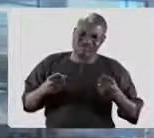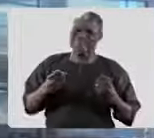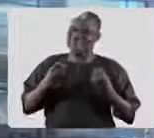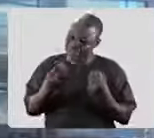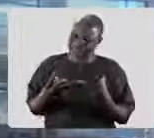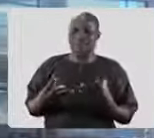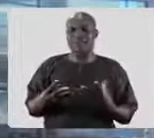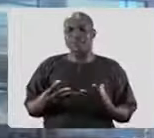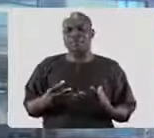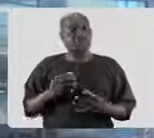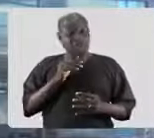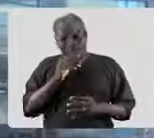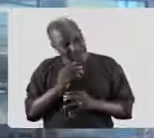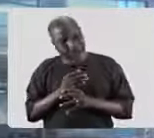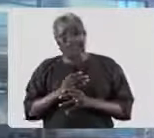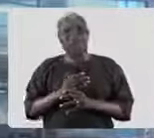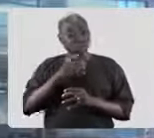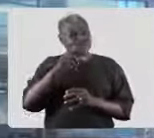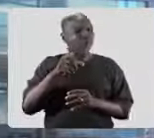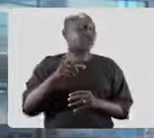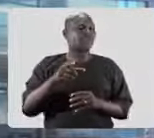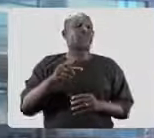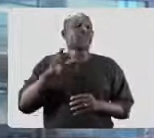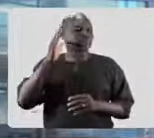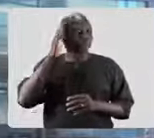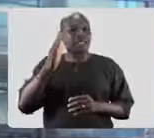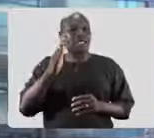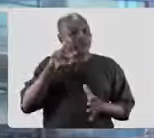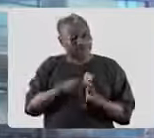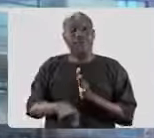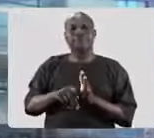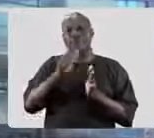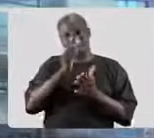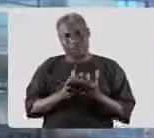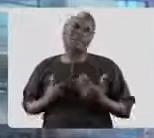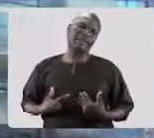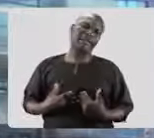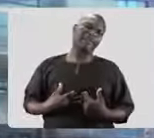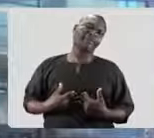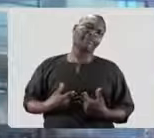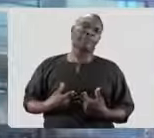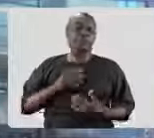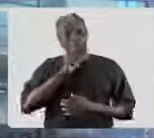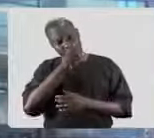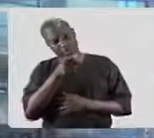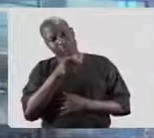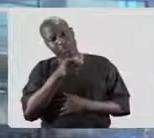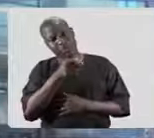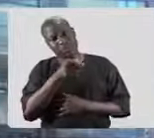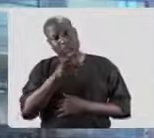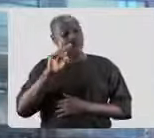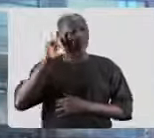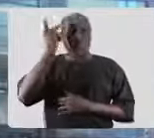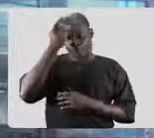ba ye nso no wanhwe ye a wo ba tre wonsa akohwie obi moja ego eya no kra